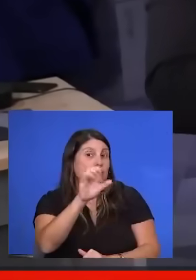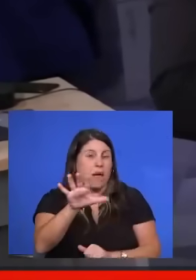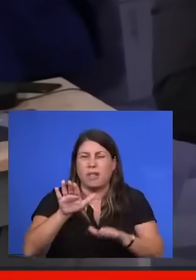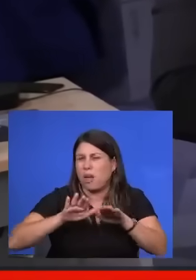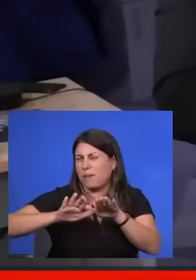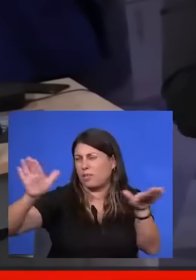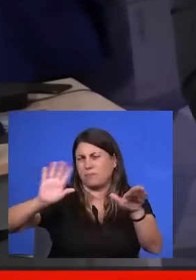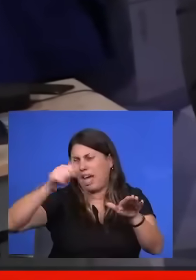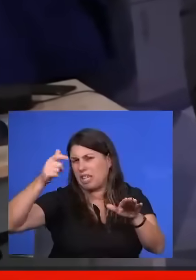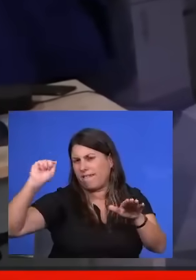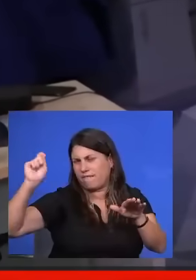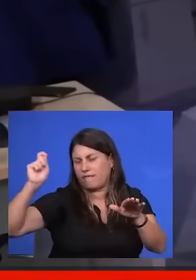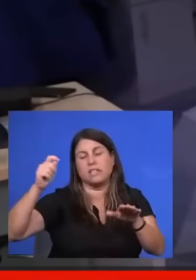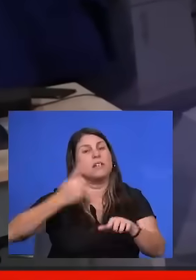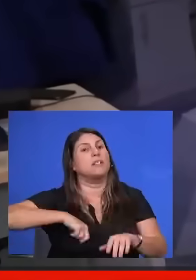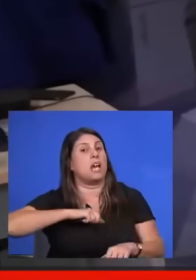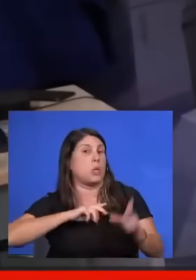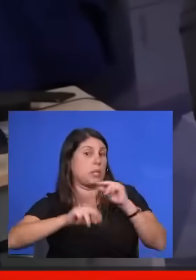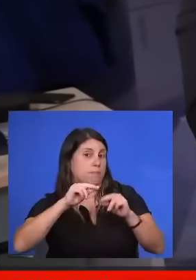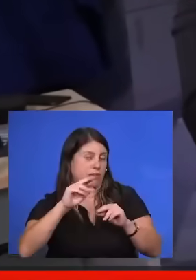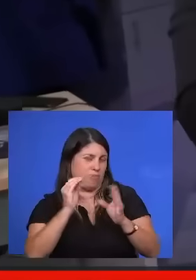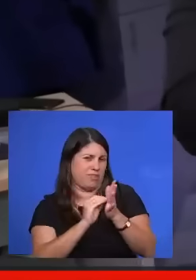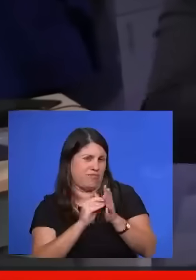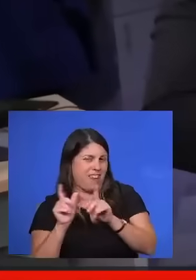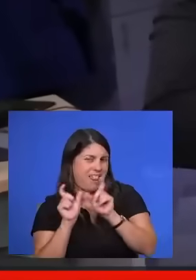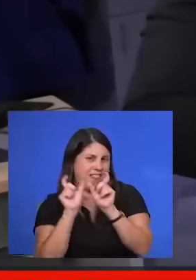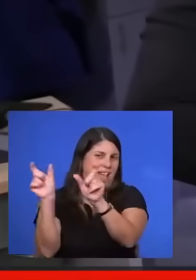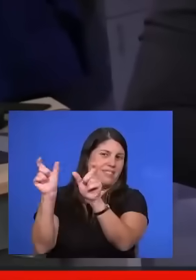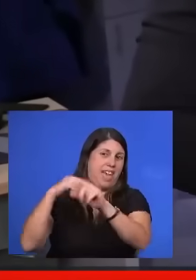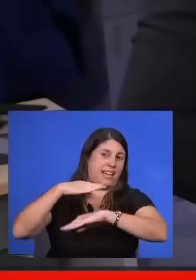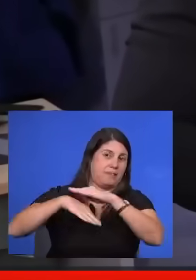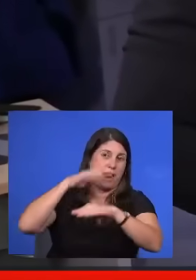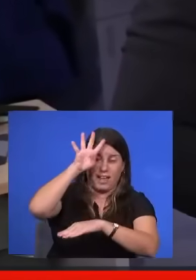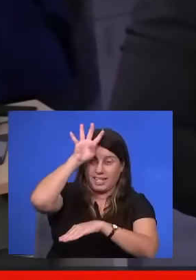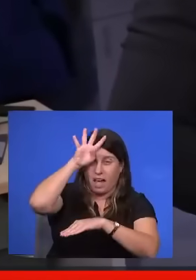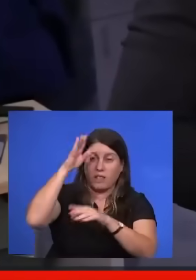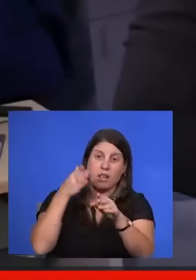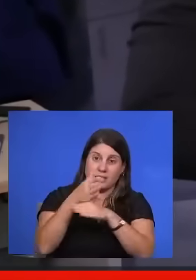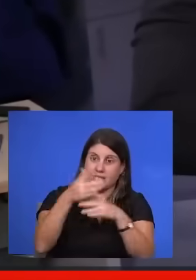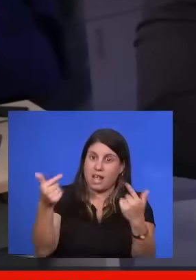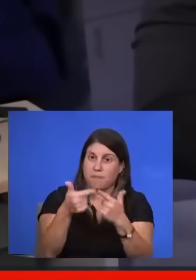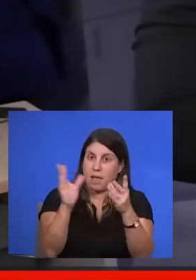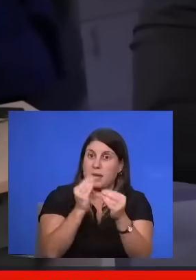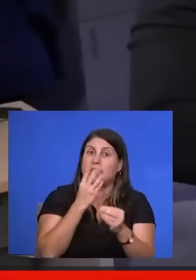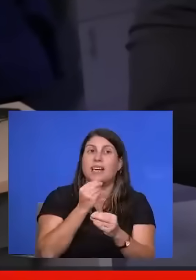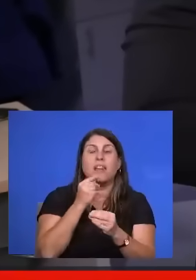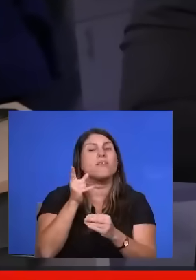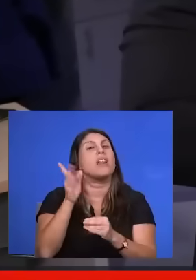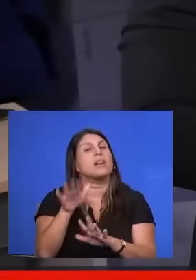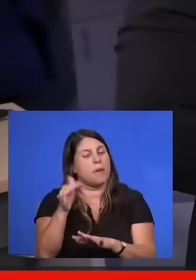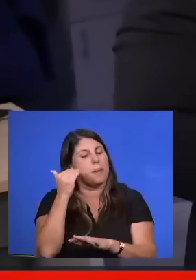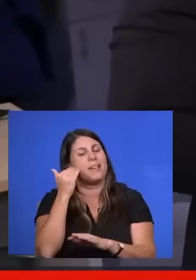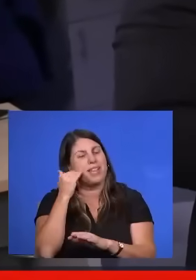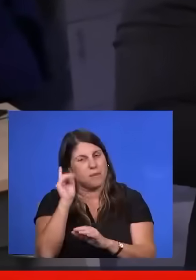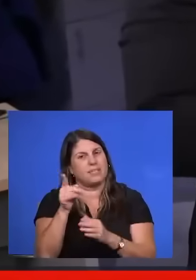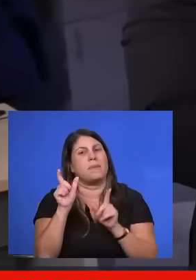דיברנו כל הזמן שזה נועד להרתיע את חיזבאללה ואיראן מפני כניסה למערכה עם ישראל, אבל גם האמריקנים צריכים את ההגנה הזאת ואת